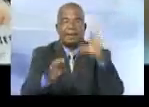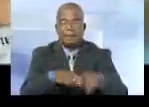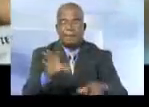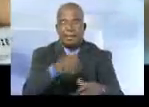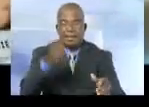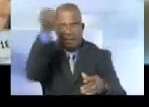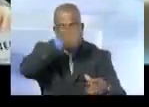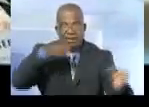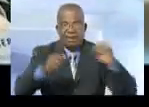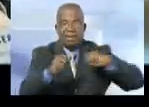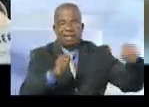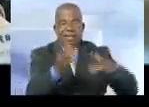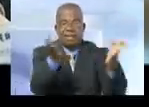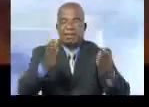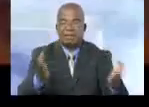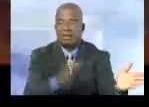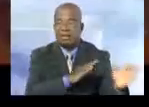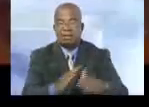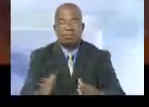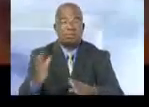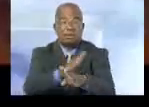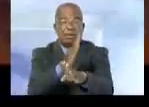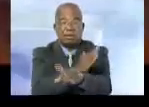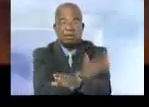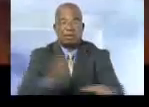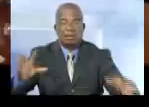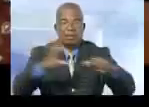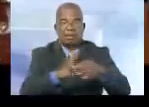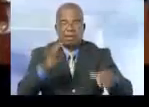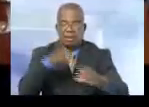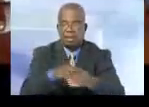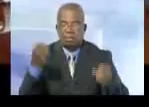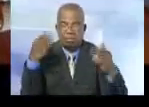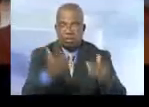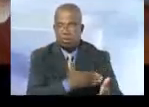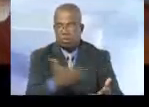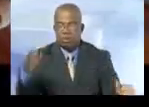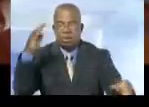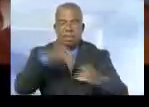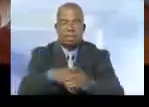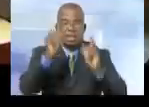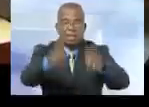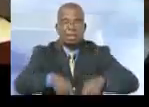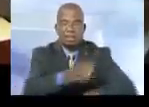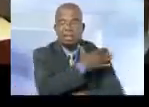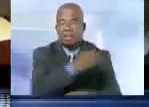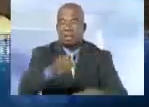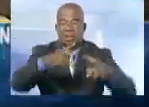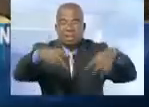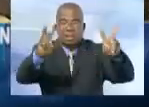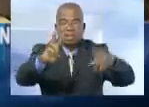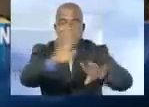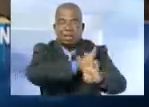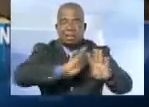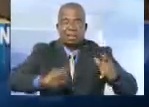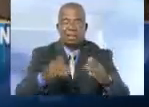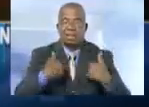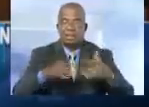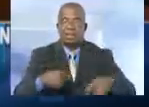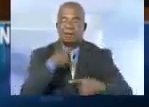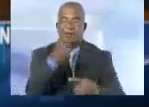un partenariat dans différents secteurs d'activité, dont l'agropastoral et le commerce. La Belgique s'est dite